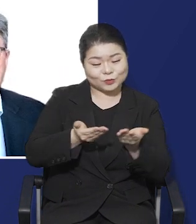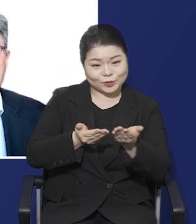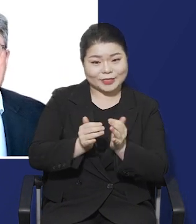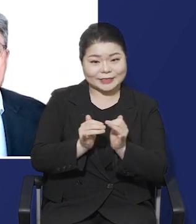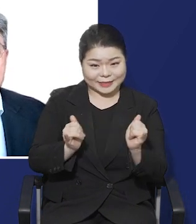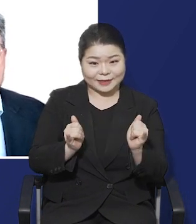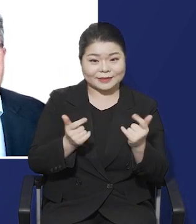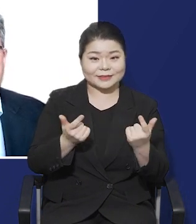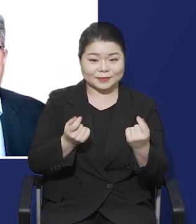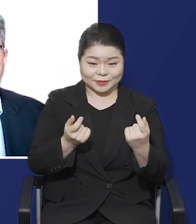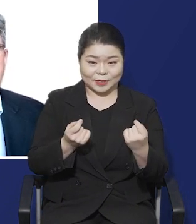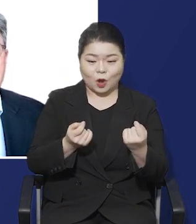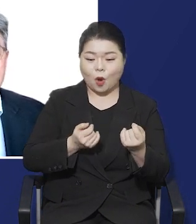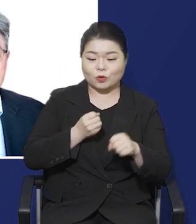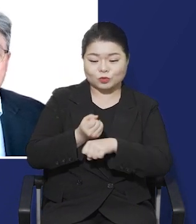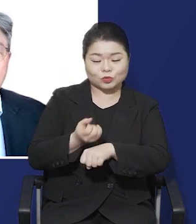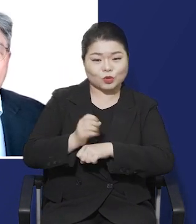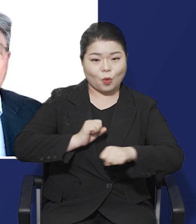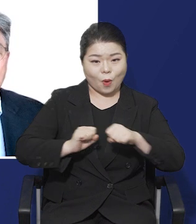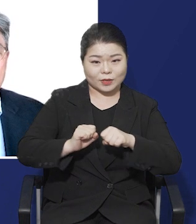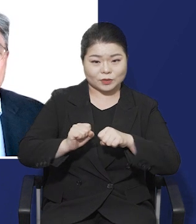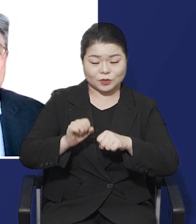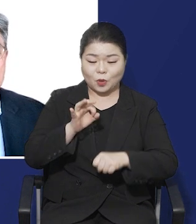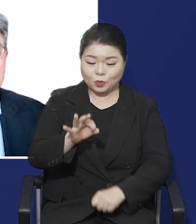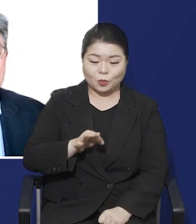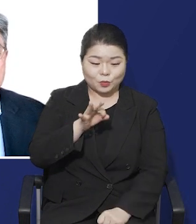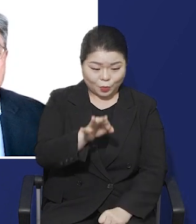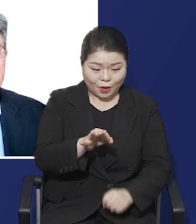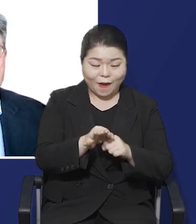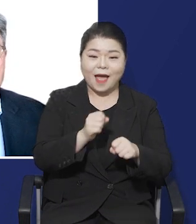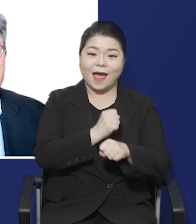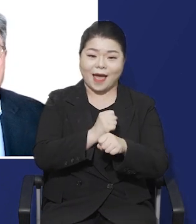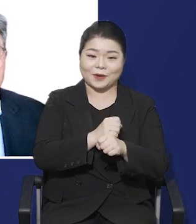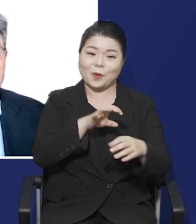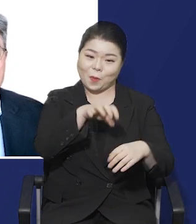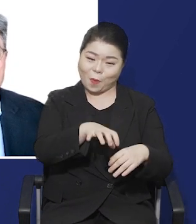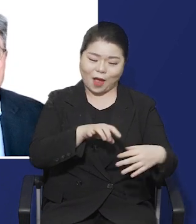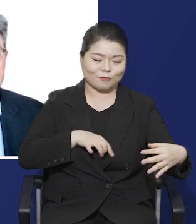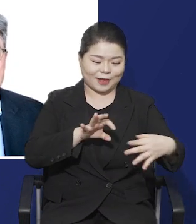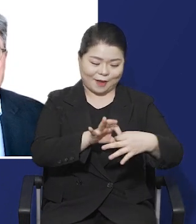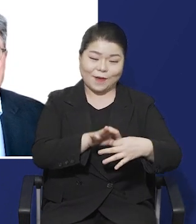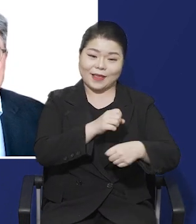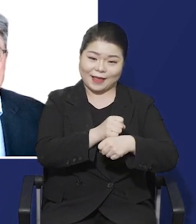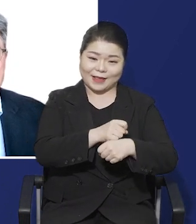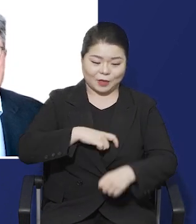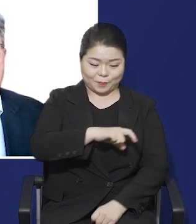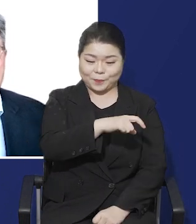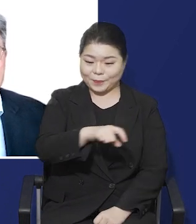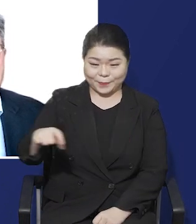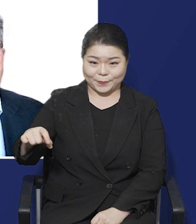같이 수출 활동을 유료로 행하는 회사들과의 거래 형태를 말합니다.